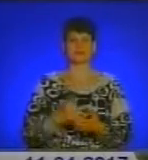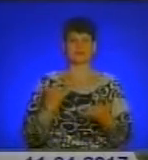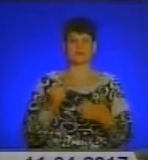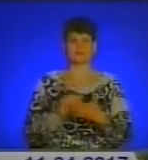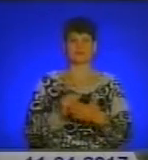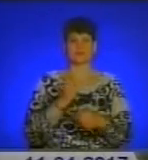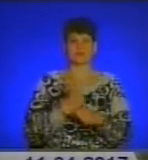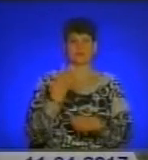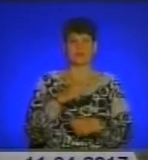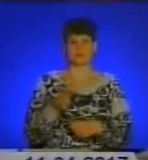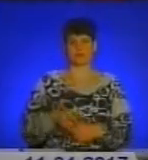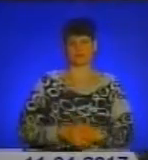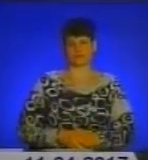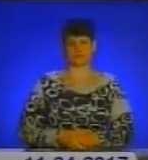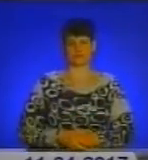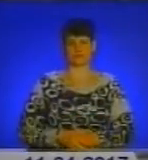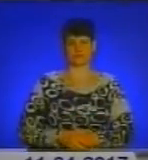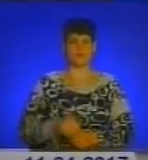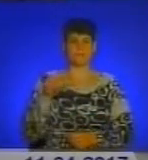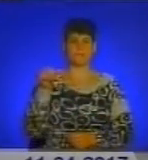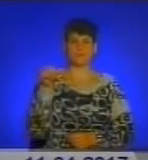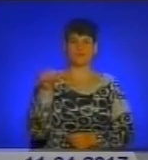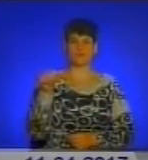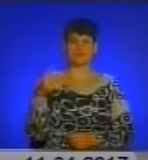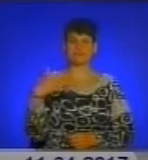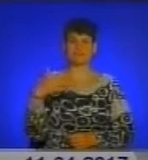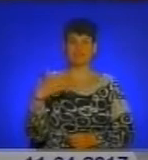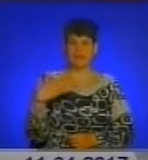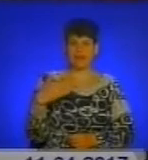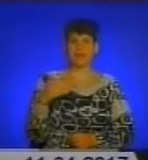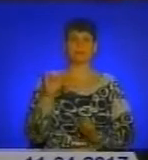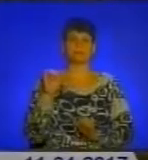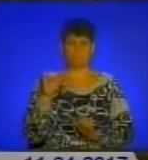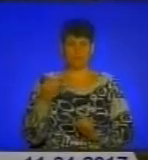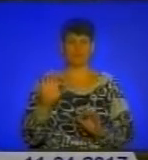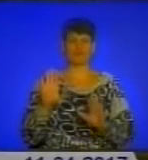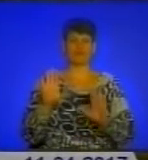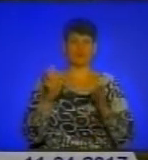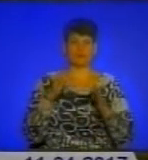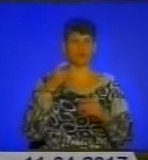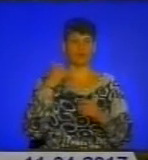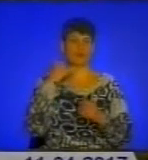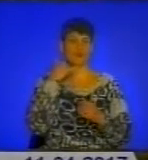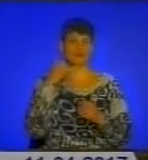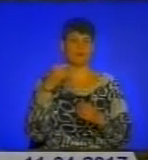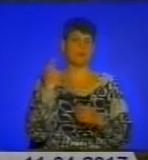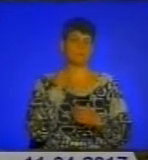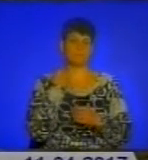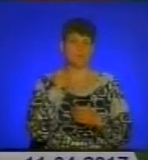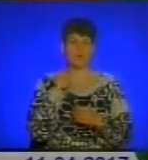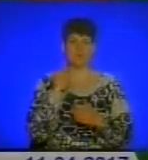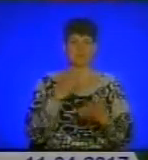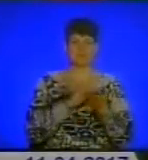зробити, то є 5 хвилин роботи. Подзвонити в двері працівники служб можуть у випадку повідомлення про борг та з